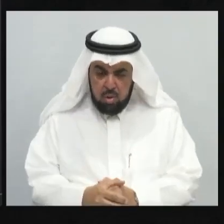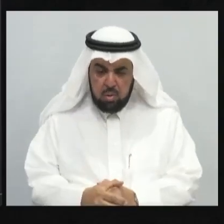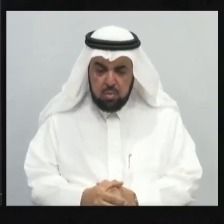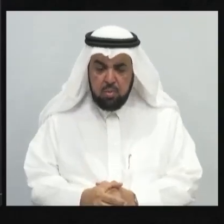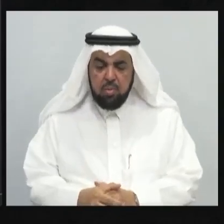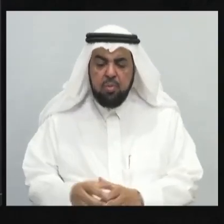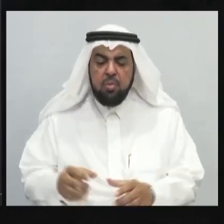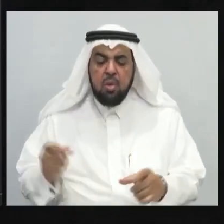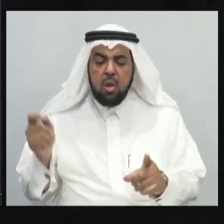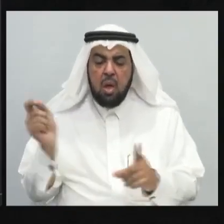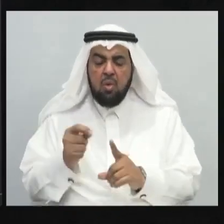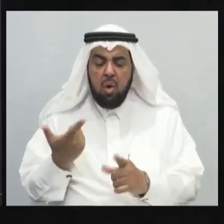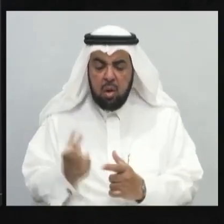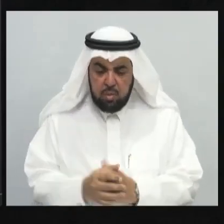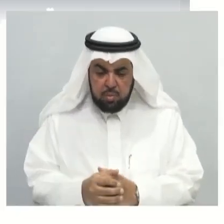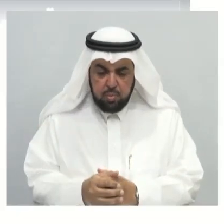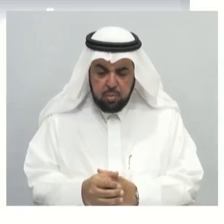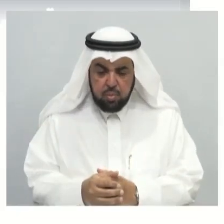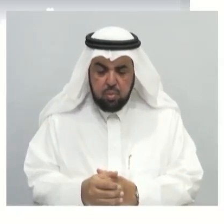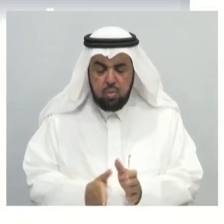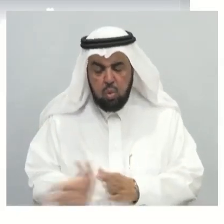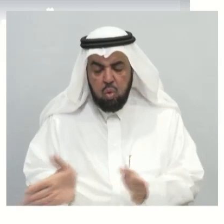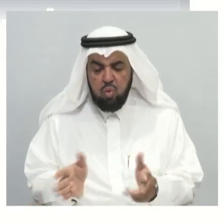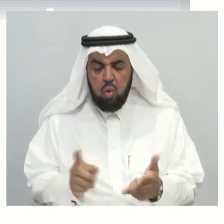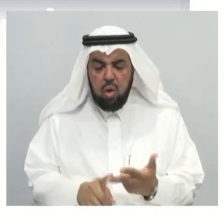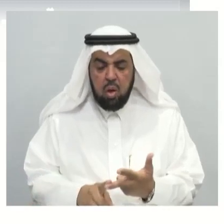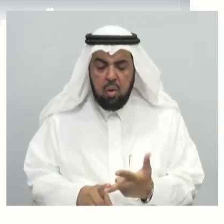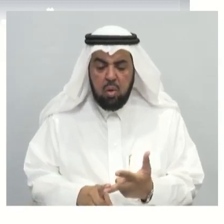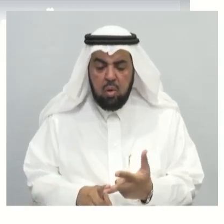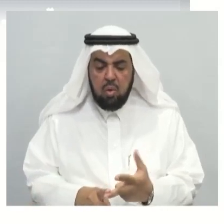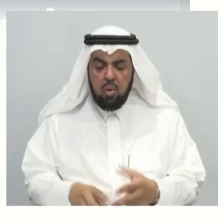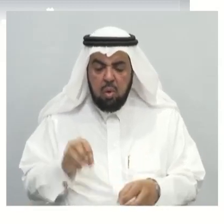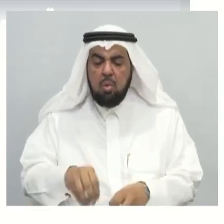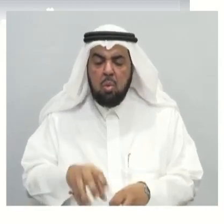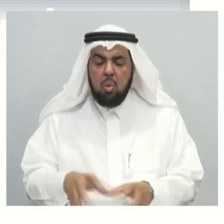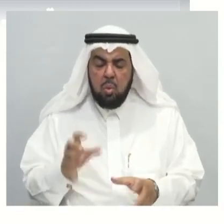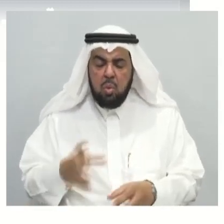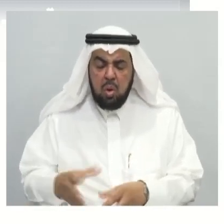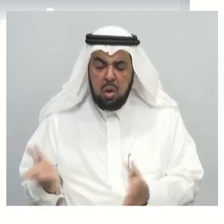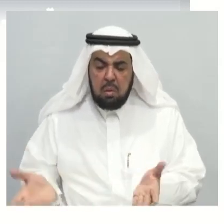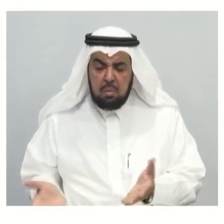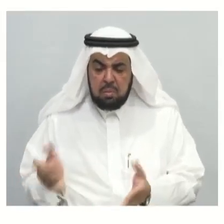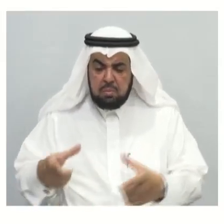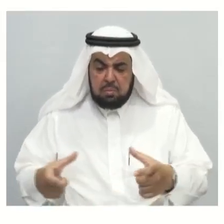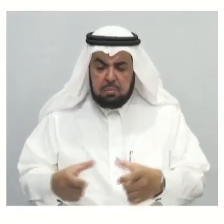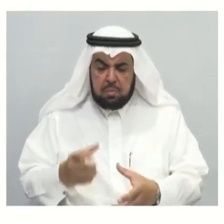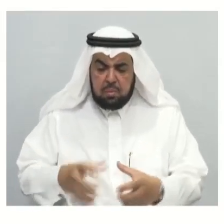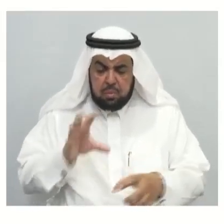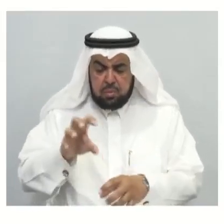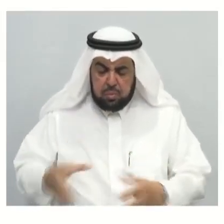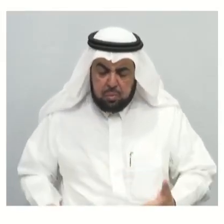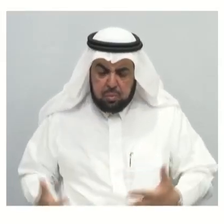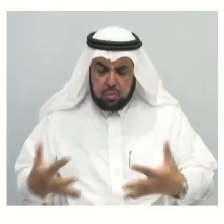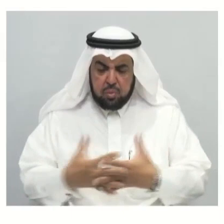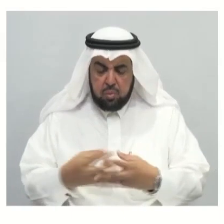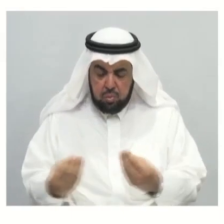وايضا عن اهدافها وفروعها ومقرها والدول الاعضاء فيها